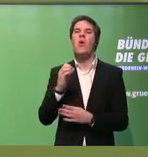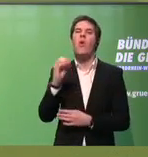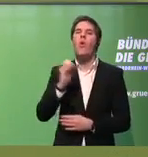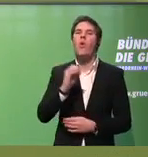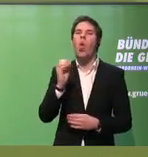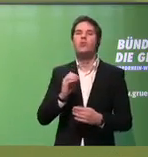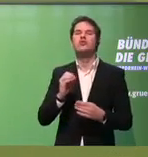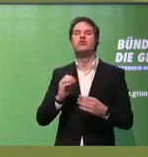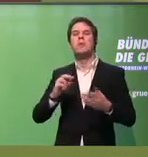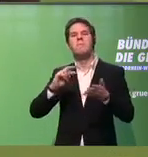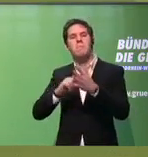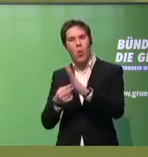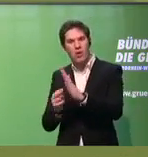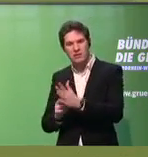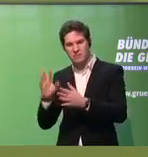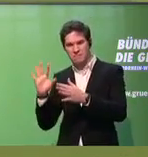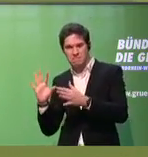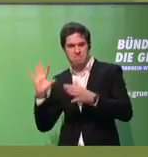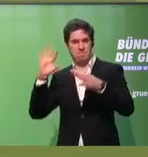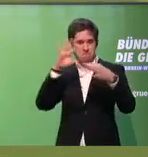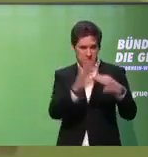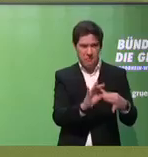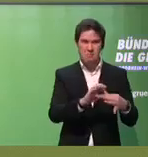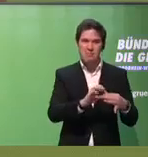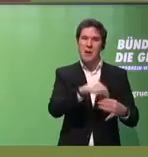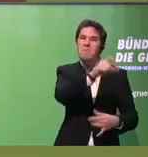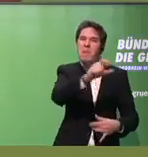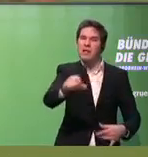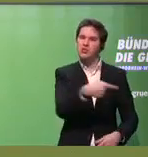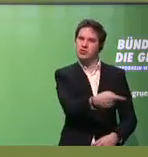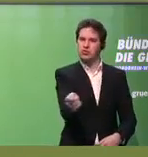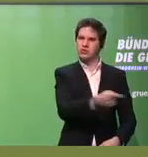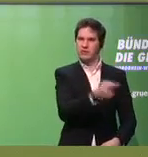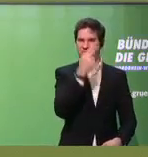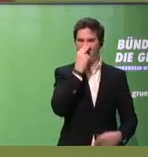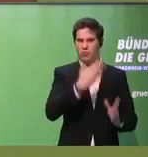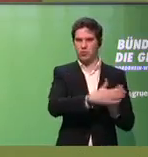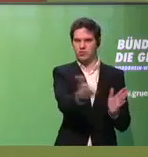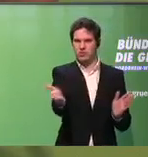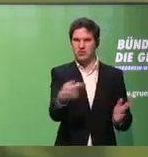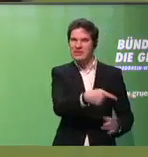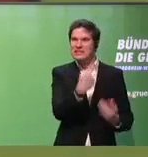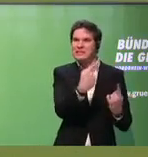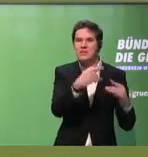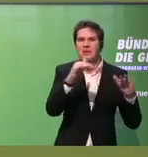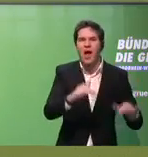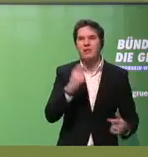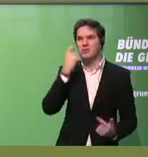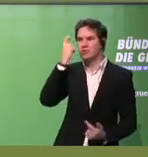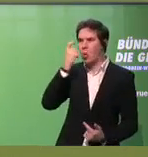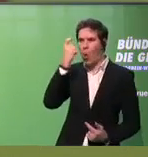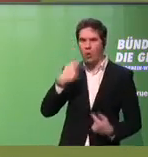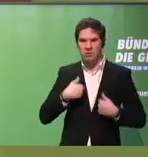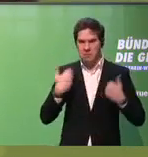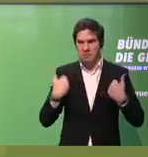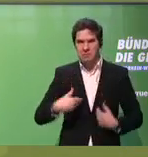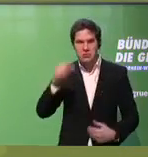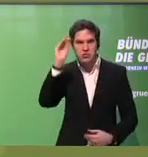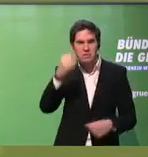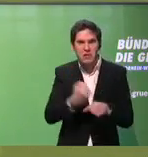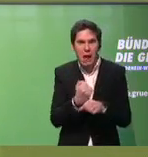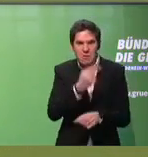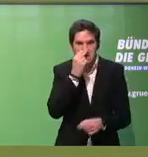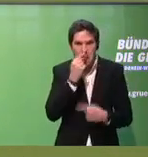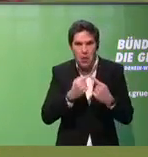Politik mit dem, was die Menschen betrifft, was sie besorgt, mit dem Thema, wie arbeiten wir in Zukunft, wie leben wir